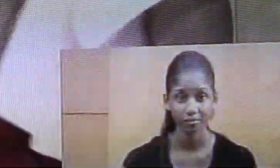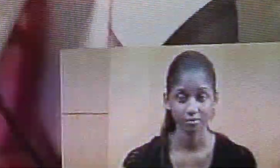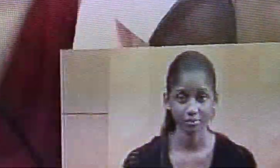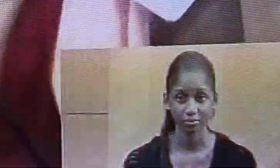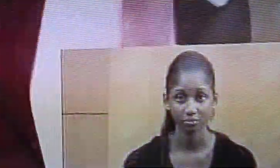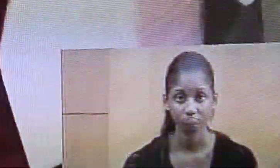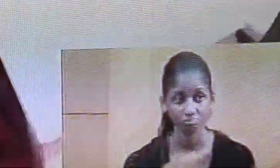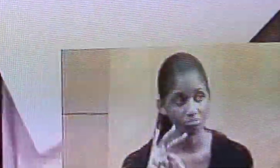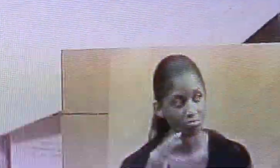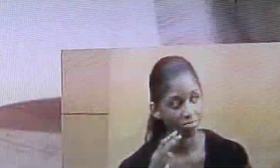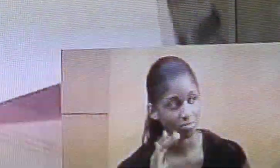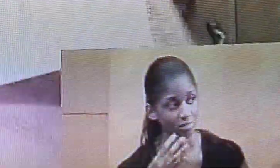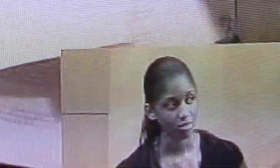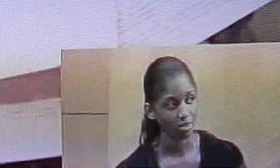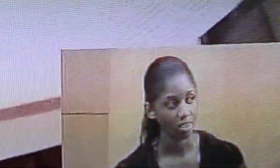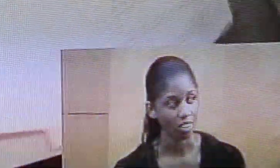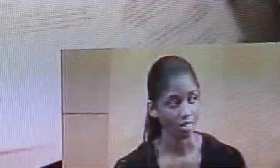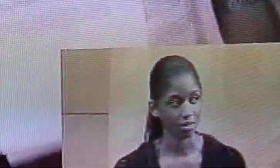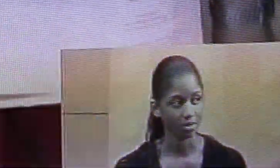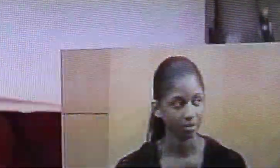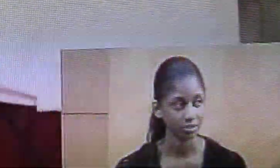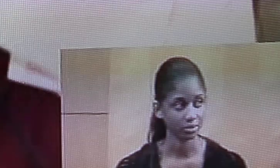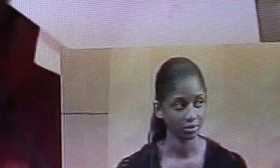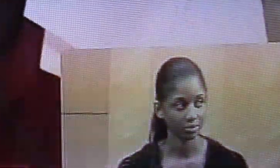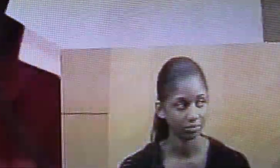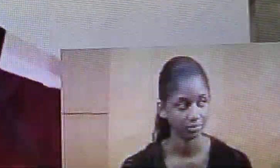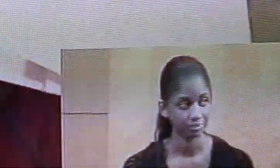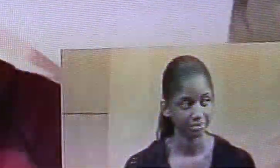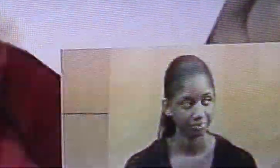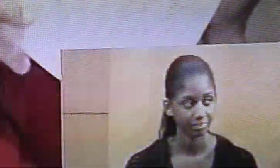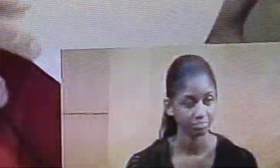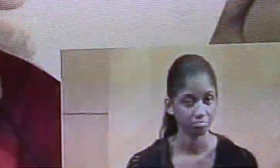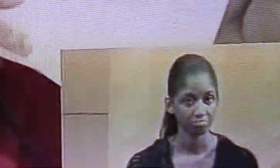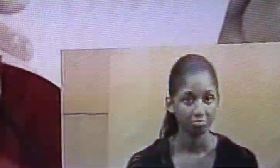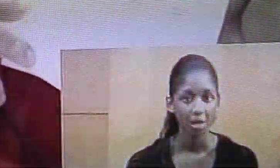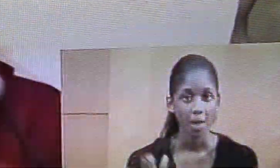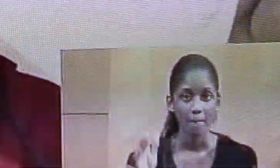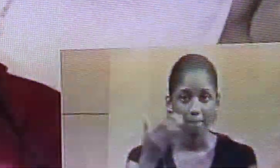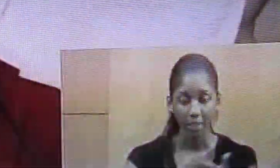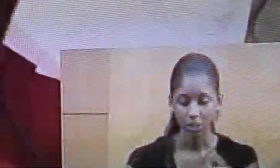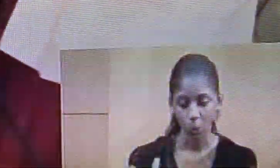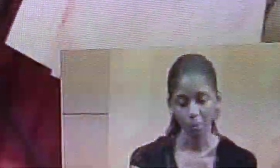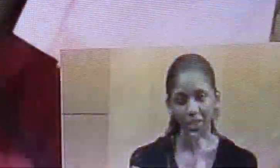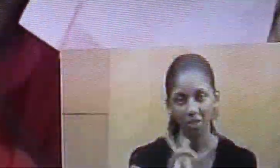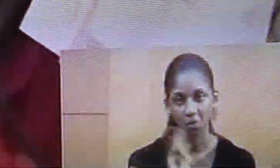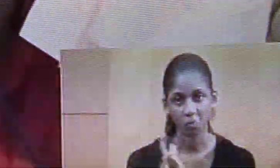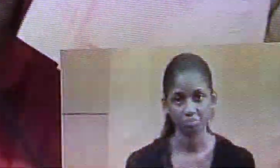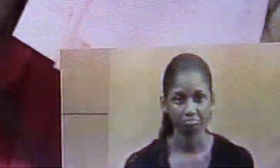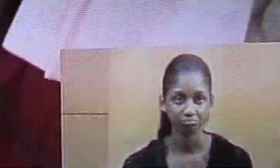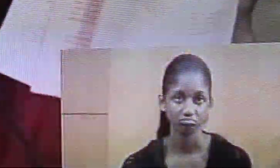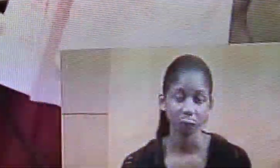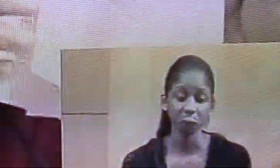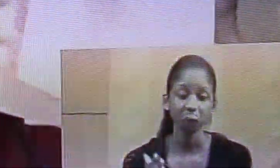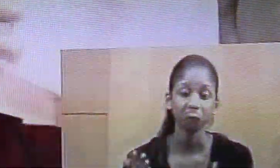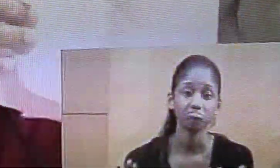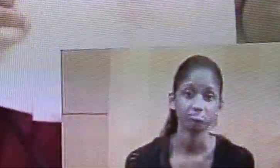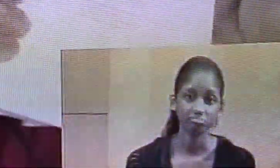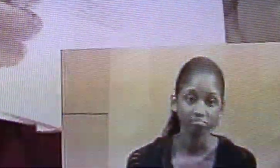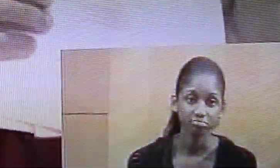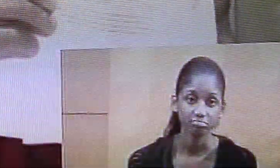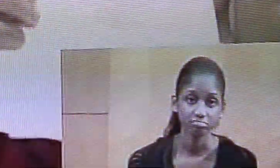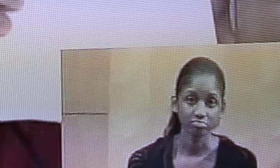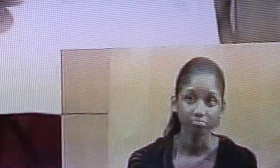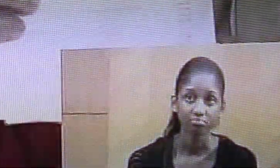Et la quatrième ne comporte pas une page. Donc, tout compte fait,